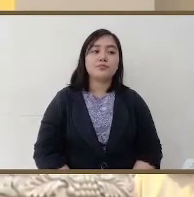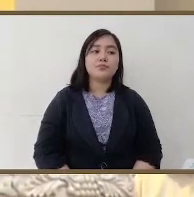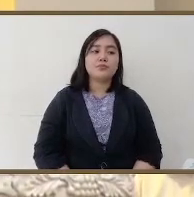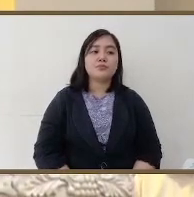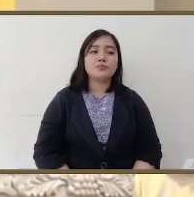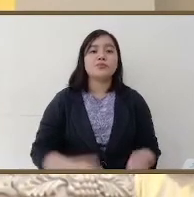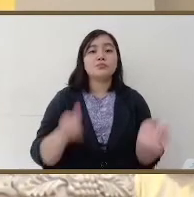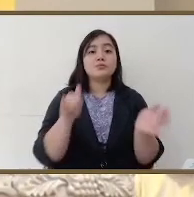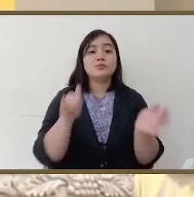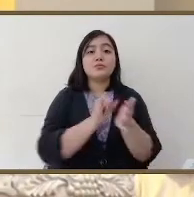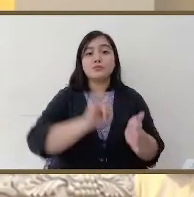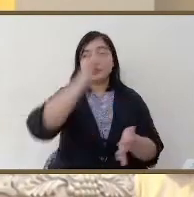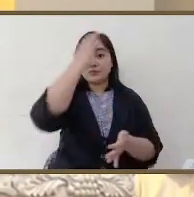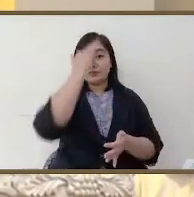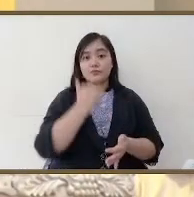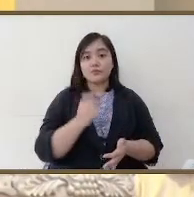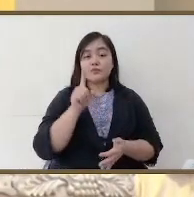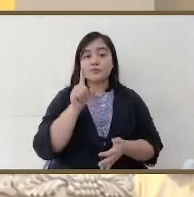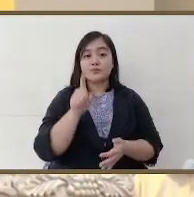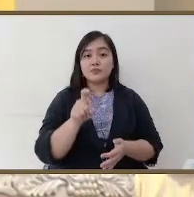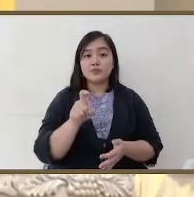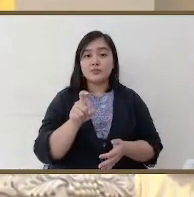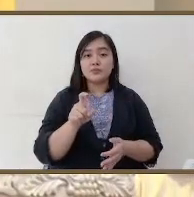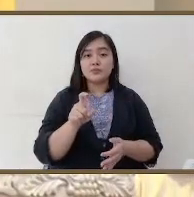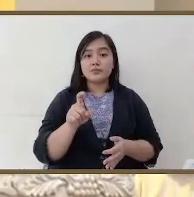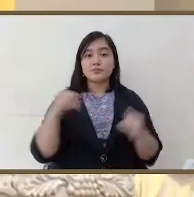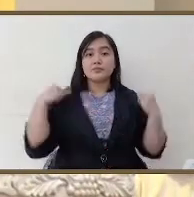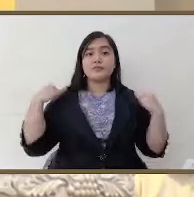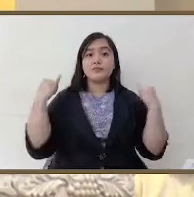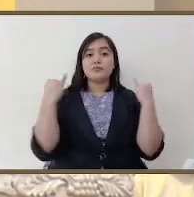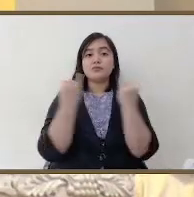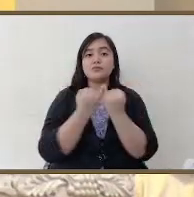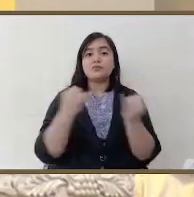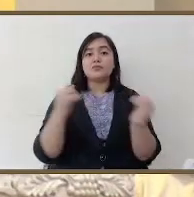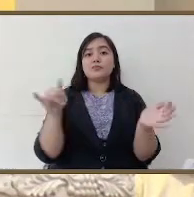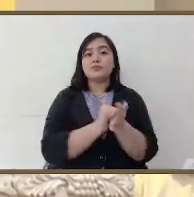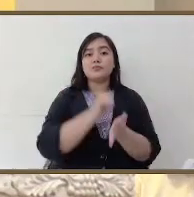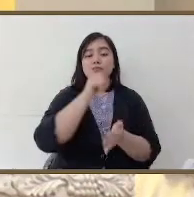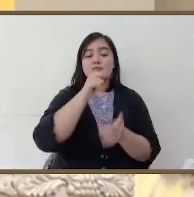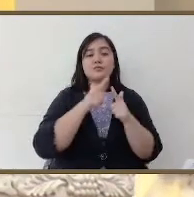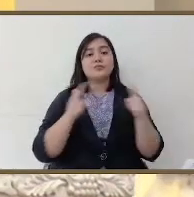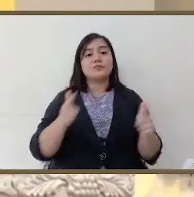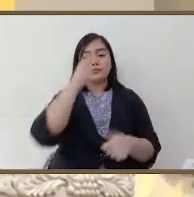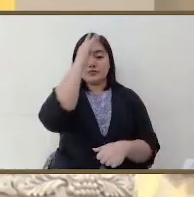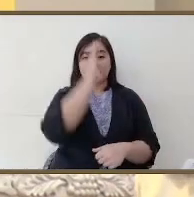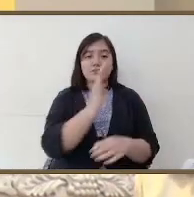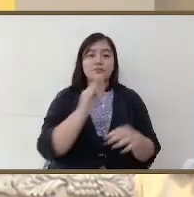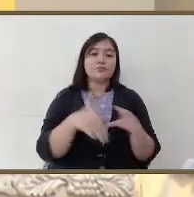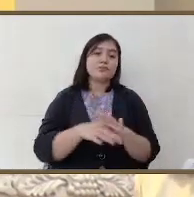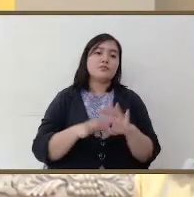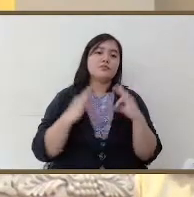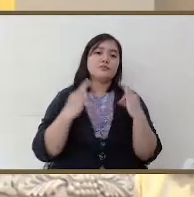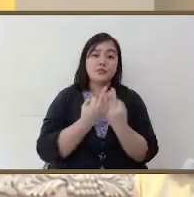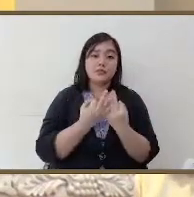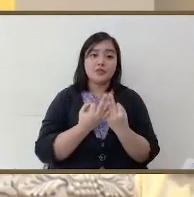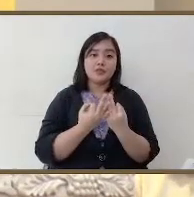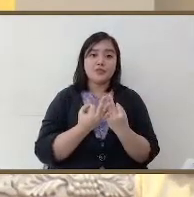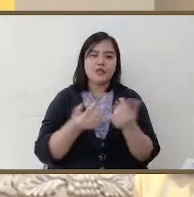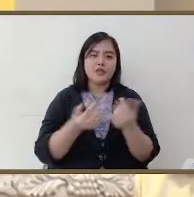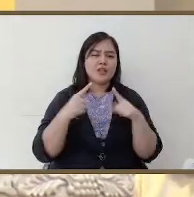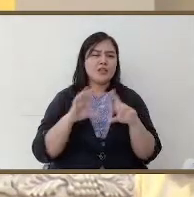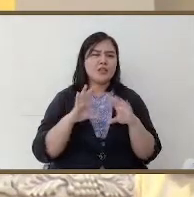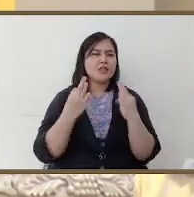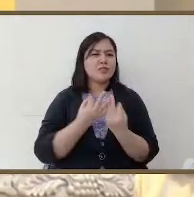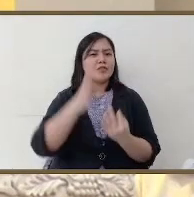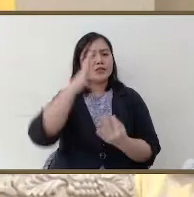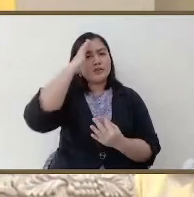That's why we need to introduce that great God in our family. Bigyan natin ng Diyos ang ating pamilya.